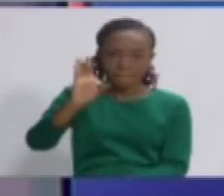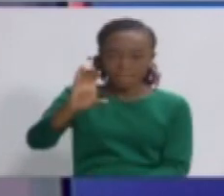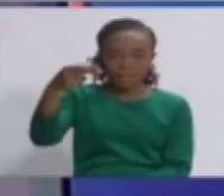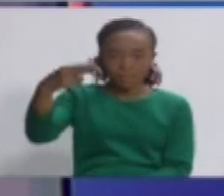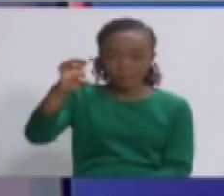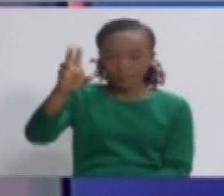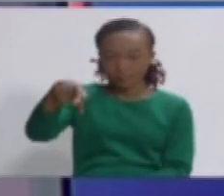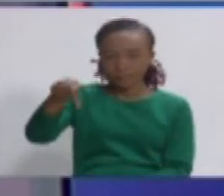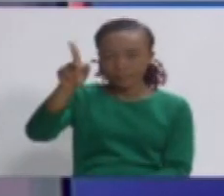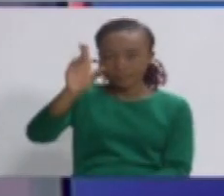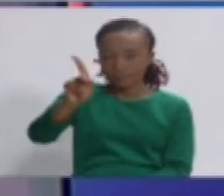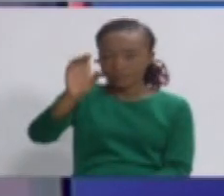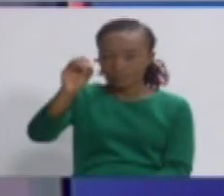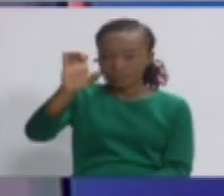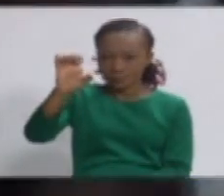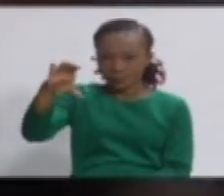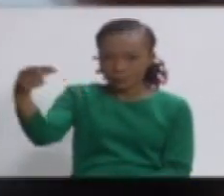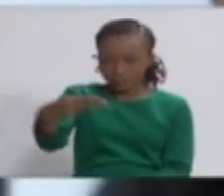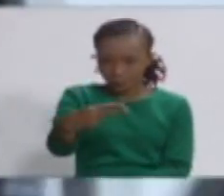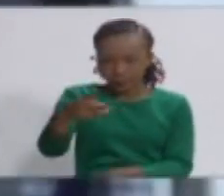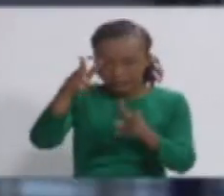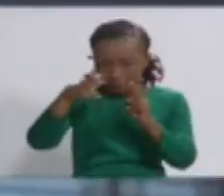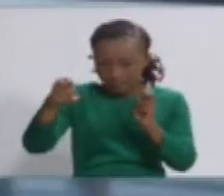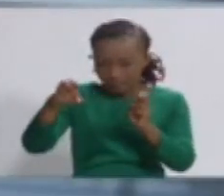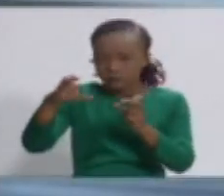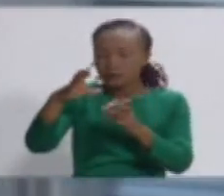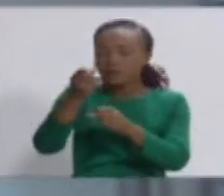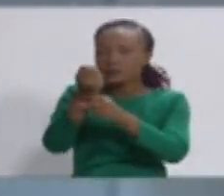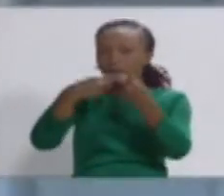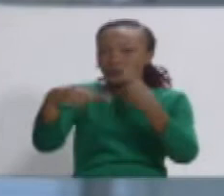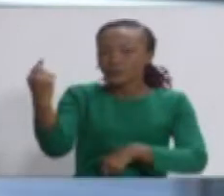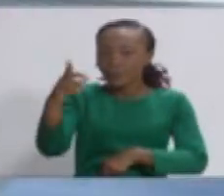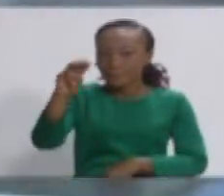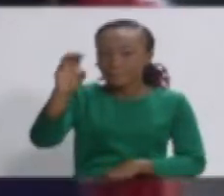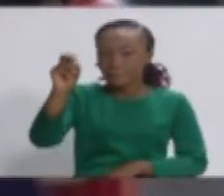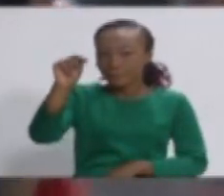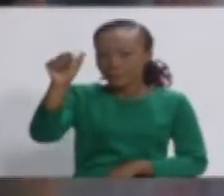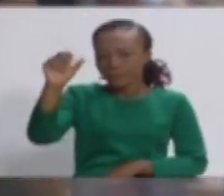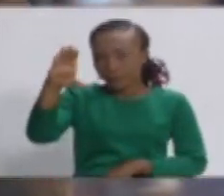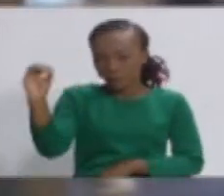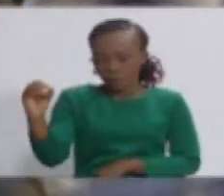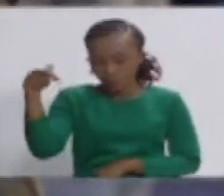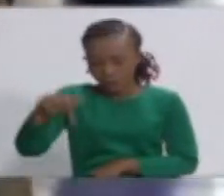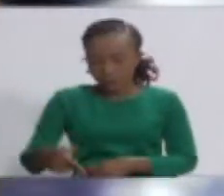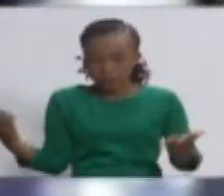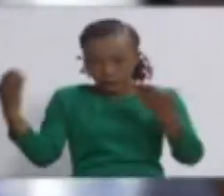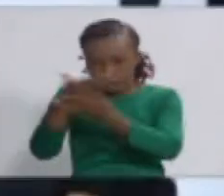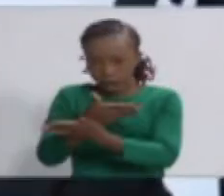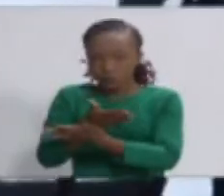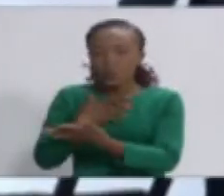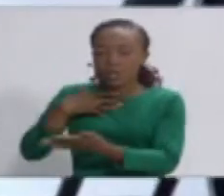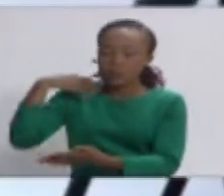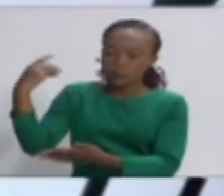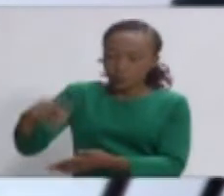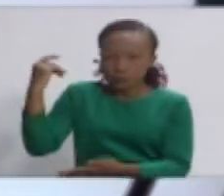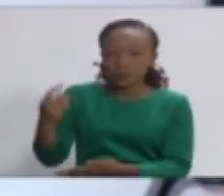Chepkoech wanajiandaa kusaka ushindi katika kivumbi cha mbio za almasi mkondo wa Monaco usiku wa leo. Cheruiyot atapania kuwaosha